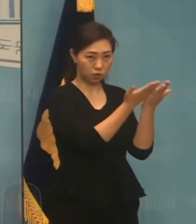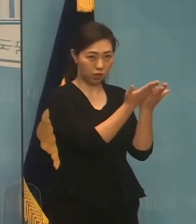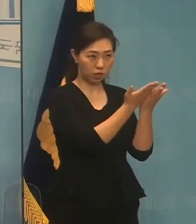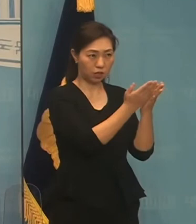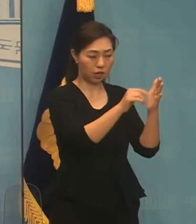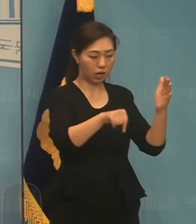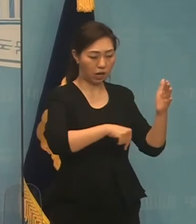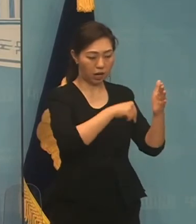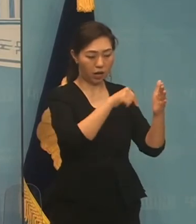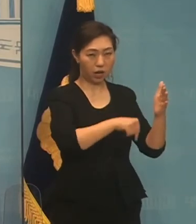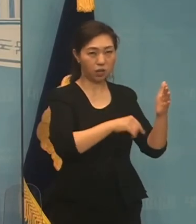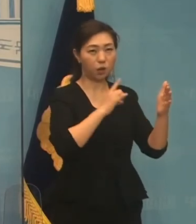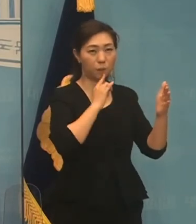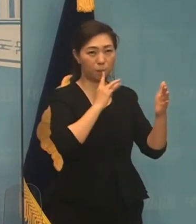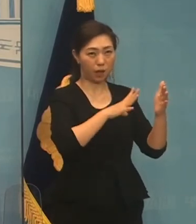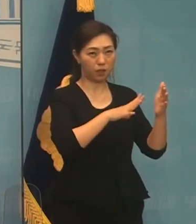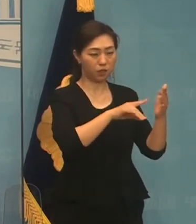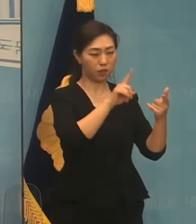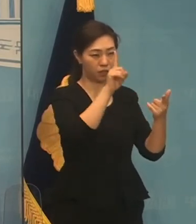내에서만